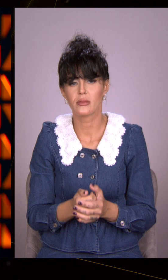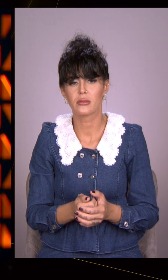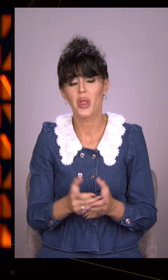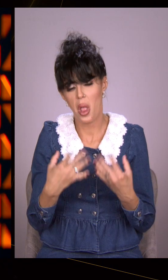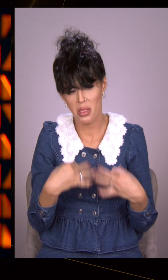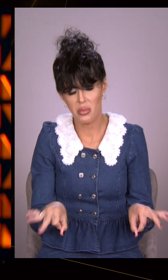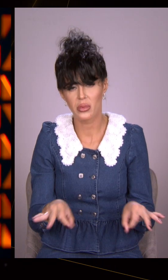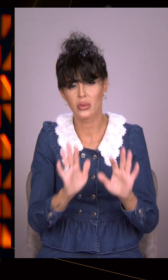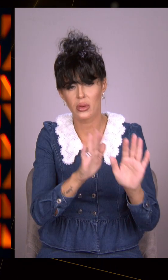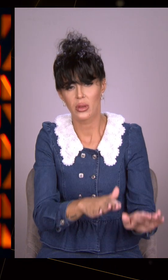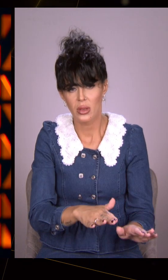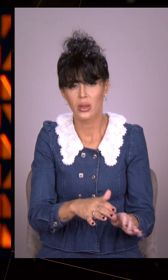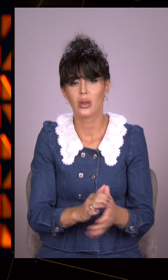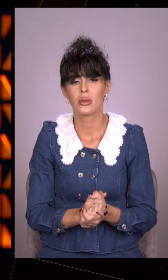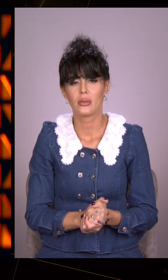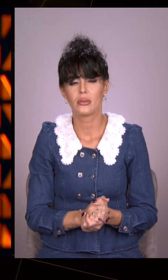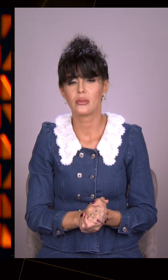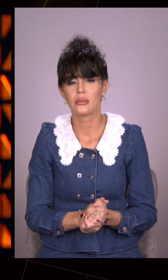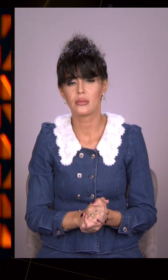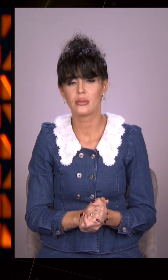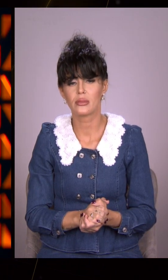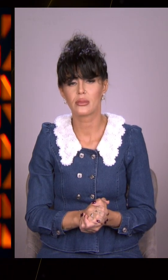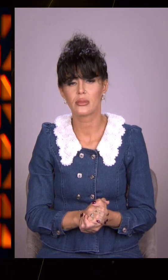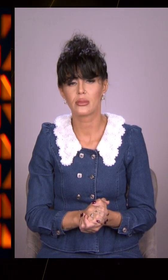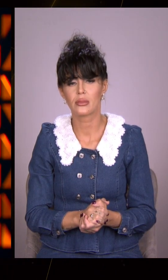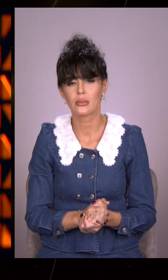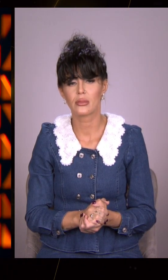відпустили, Машуню завели в хату.